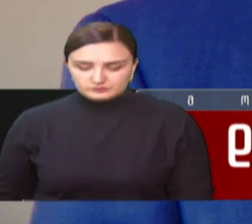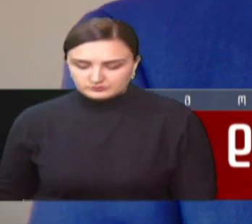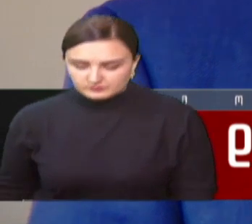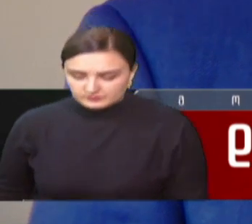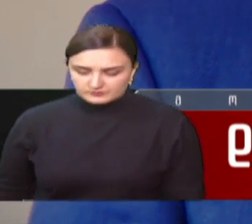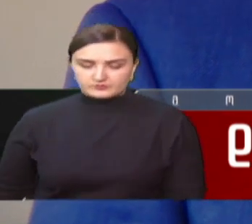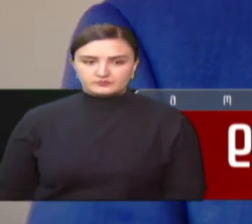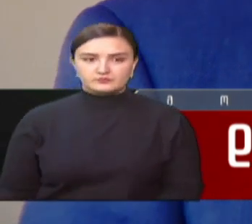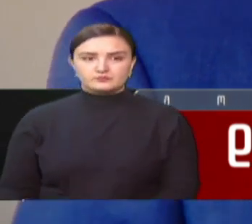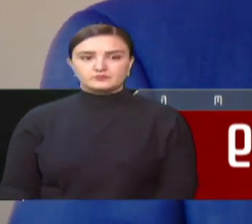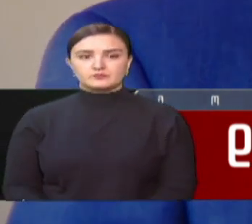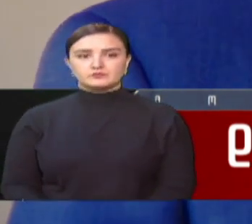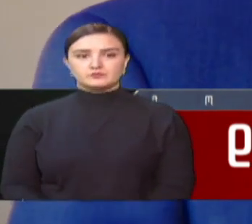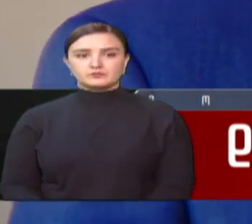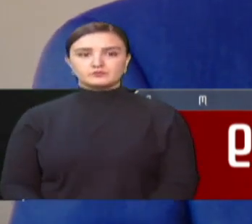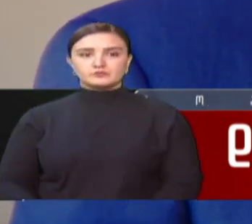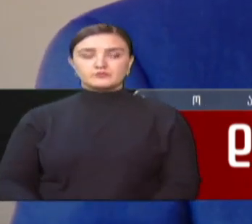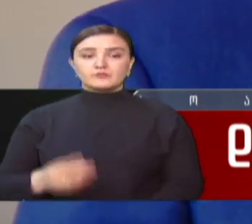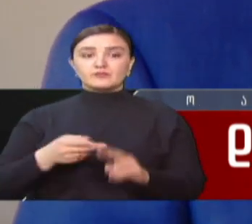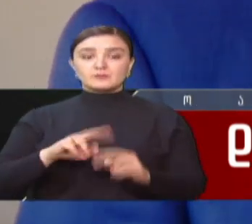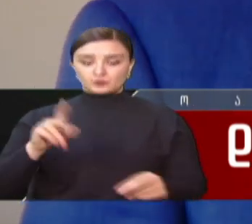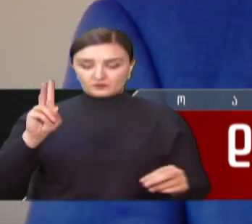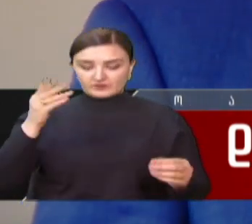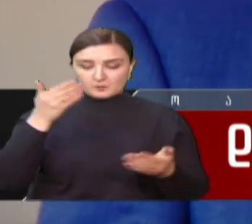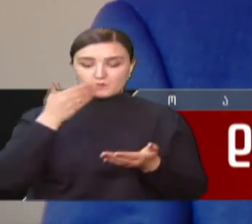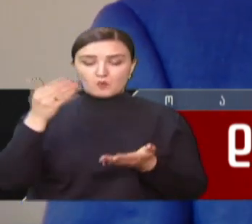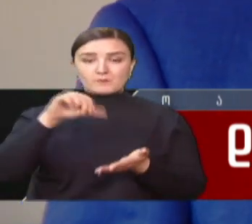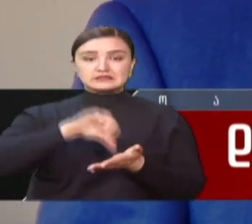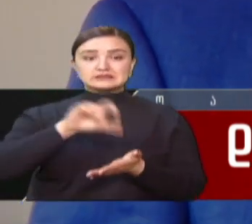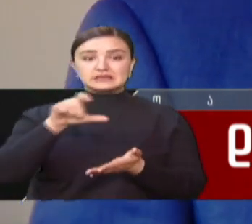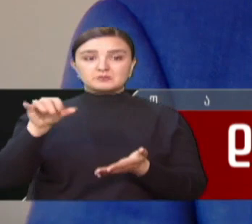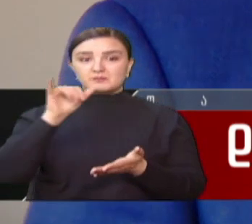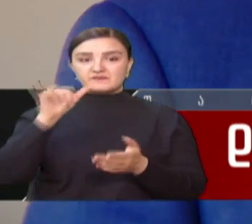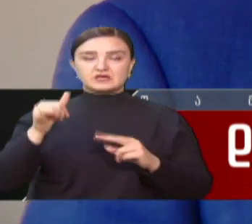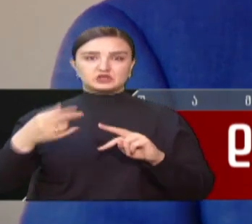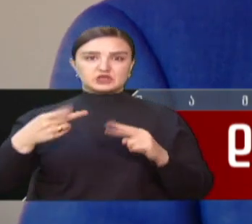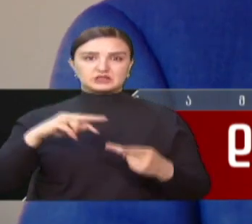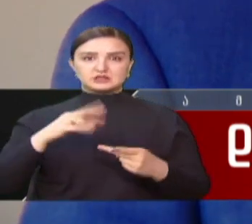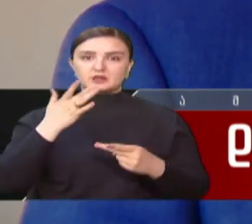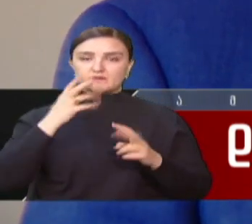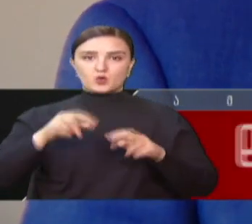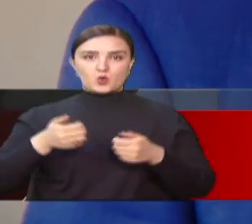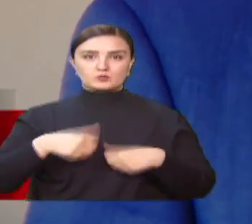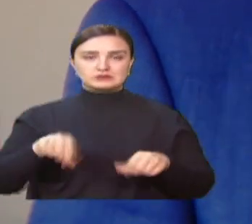ევროპის საბჭოს საპარლამენტო ასამბლეის მომხსენებლები ვერ ჩაანაცვლებენ ევროკომისიის გადაწყვეტილებას.